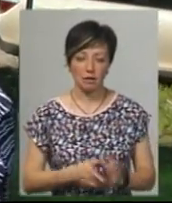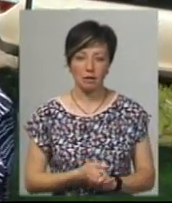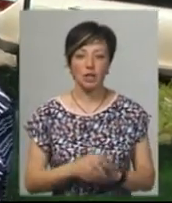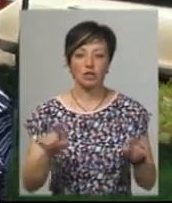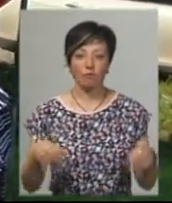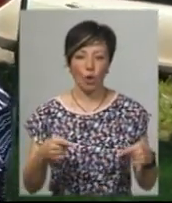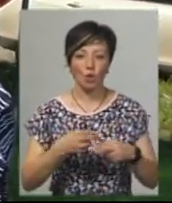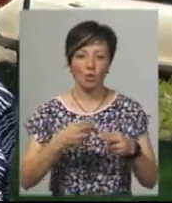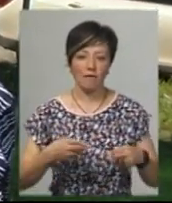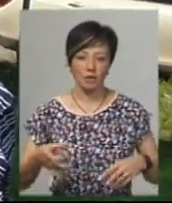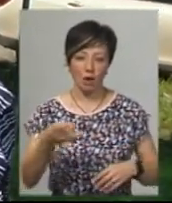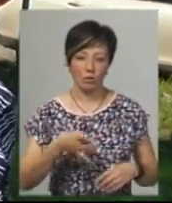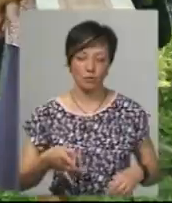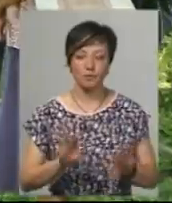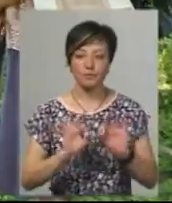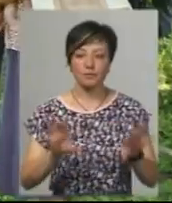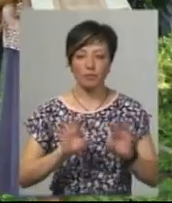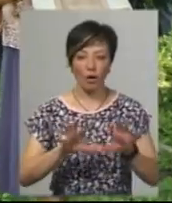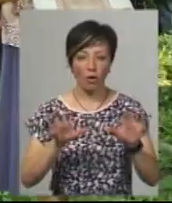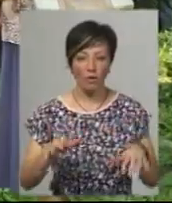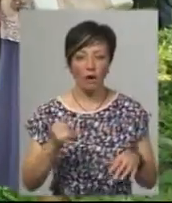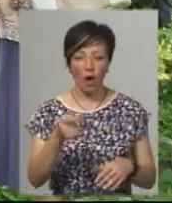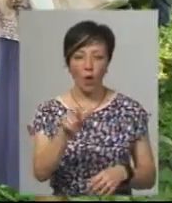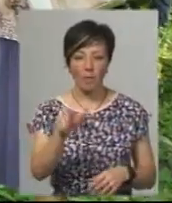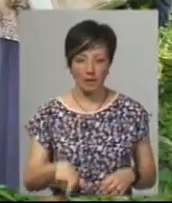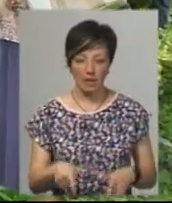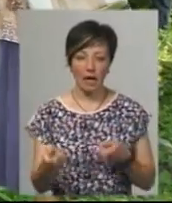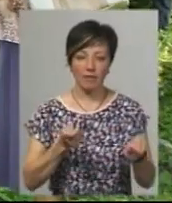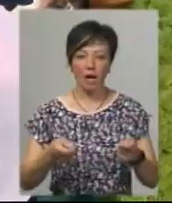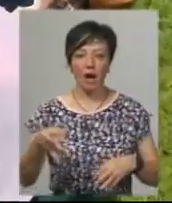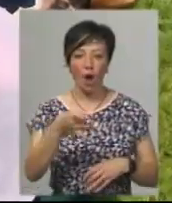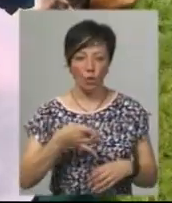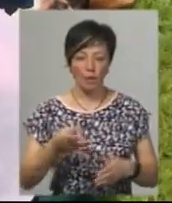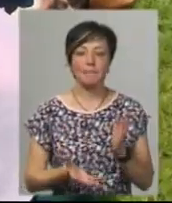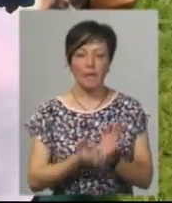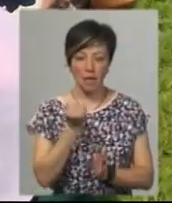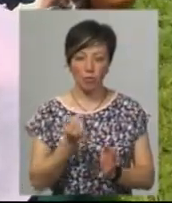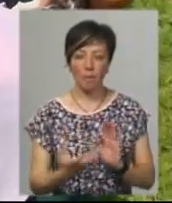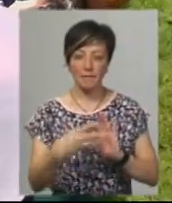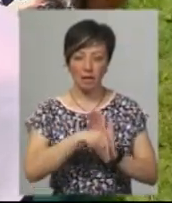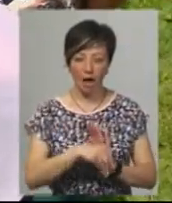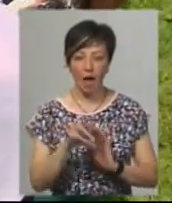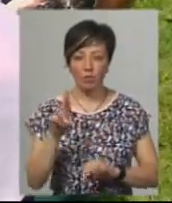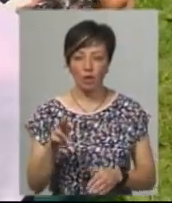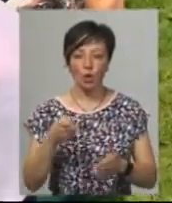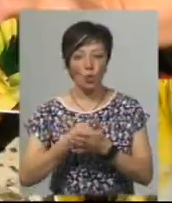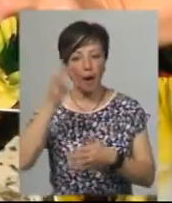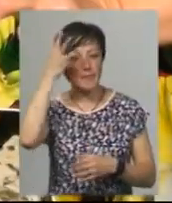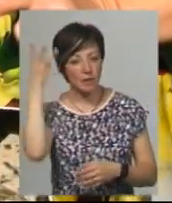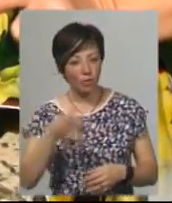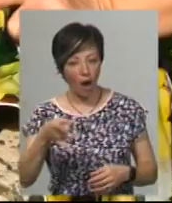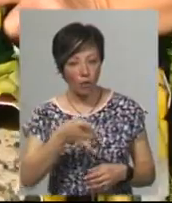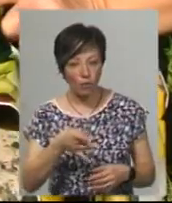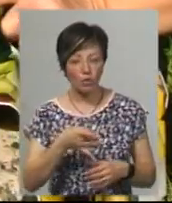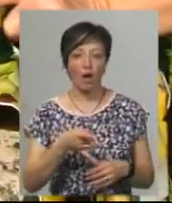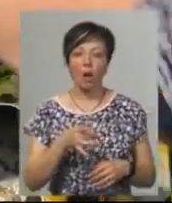створення Дунаєвецького району. Словами Василя Гуменюка, він є громадянин і як керівник району підтримує приєднання Ярмолинецького району до Хмельницького.